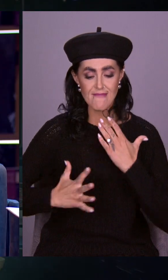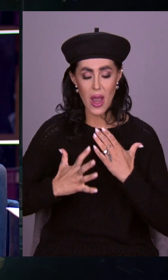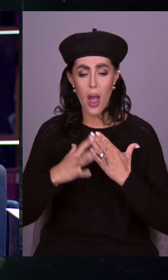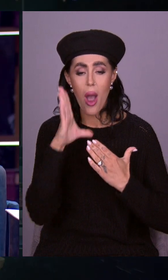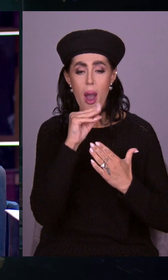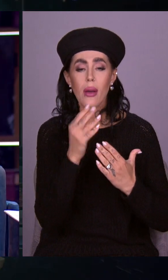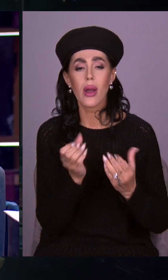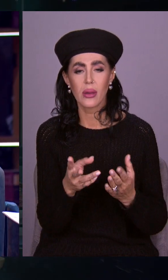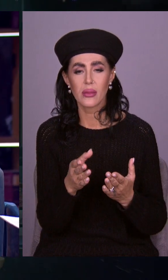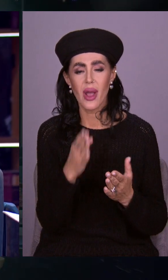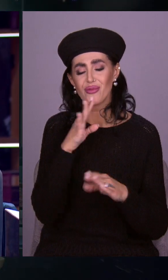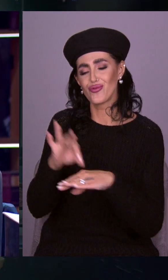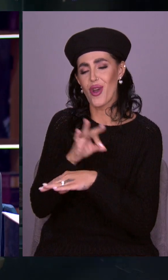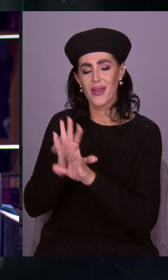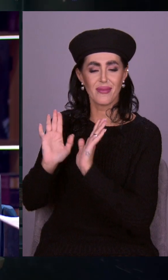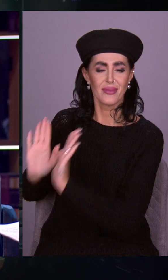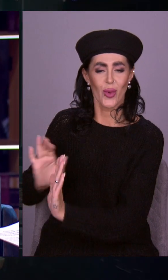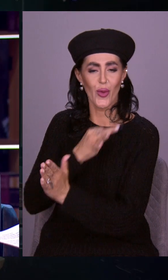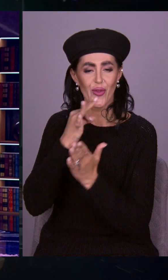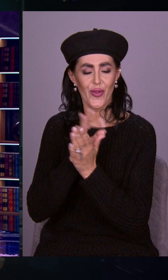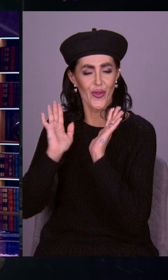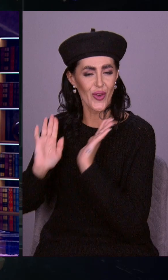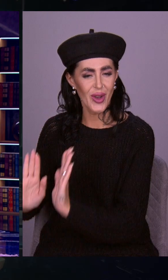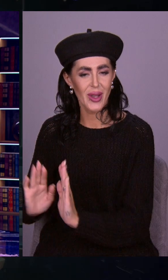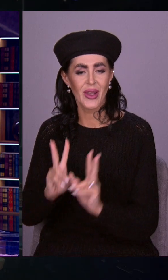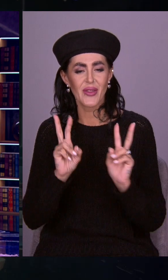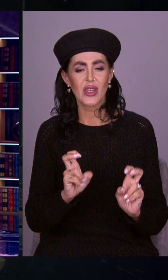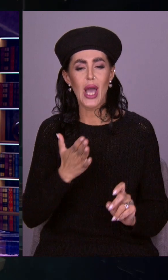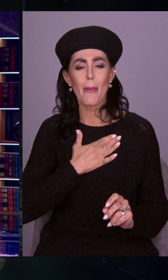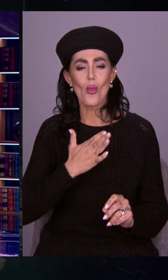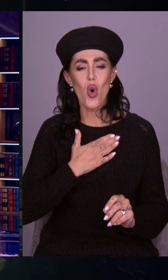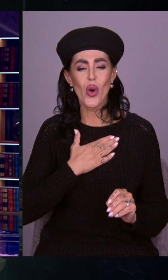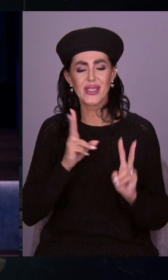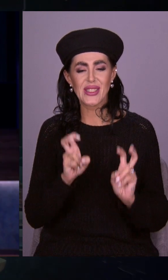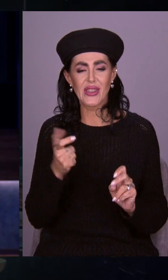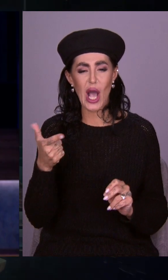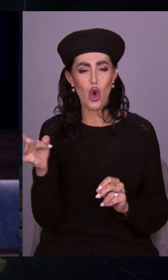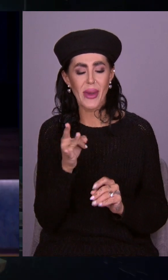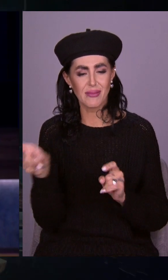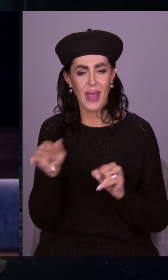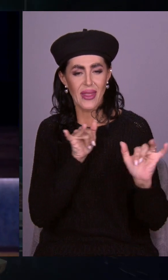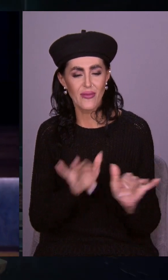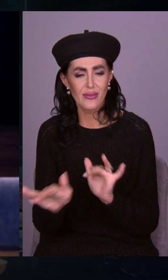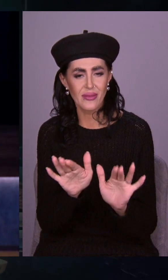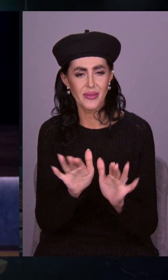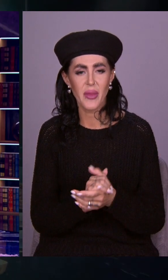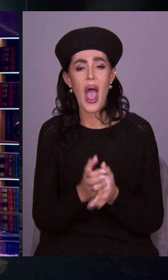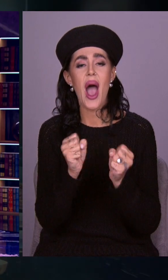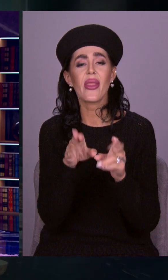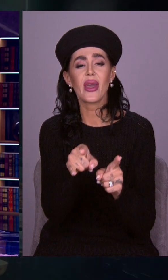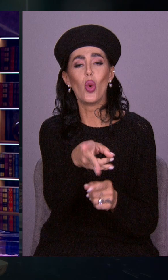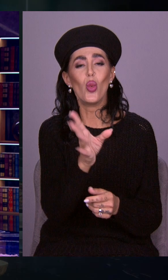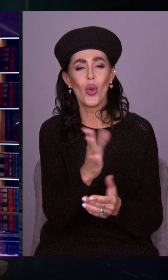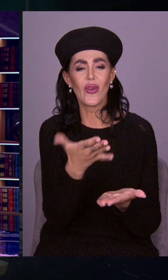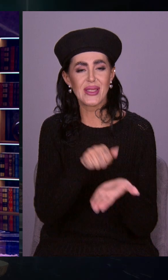наприклад? Ну, це я дружині віддаю. А, да? Я її навіть називаю моя громадська діячка. Мій амбудсмен. Амбудсмен. Так,